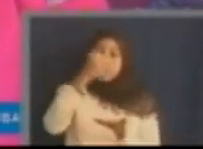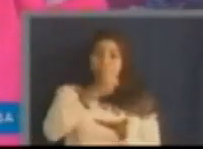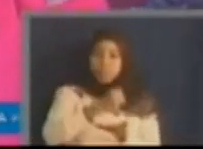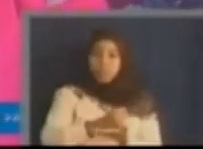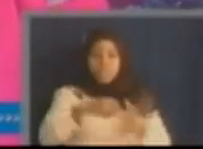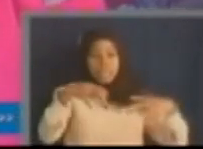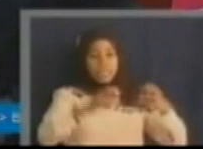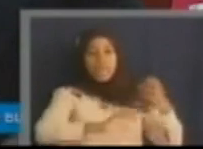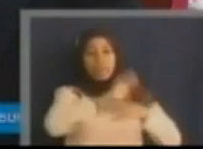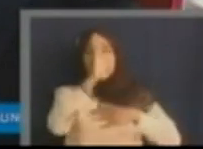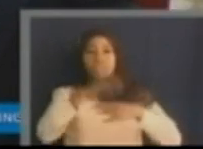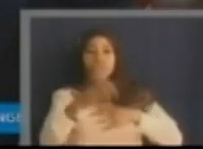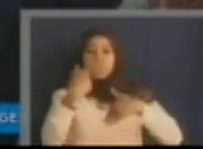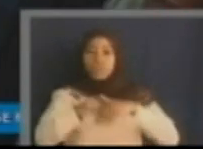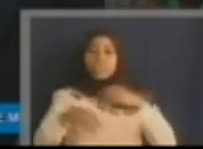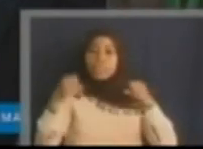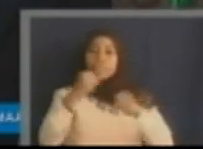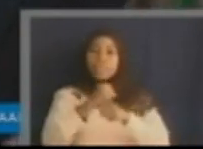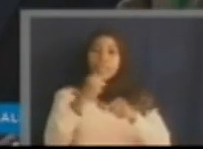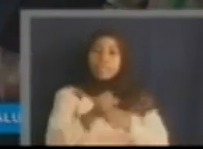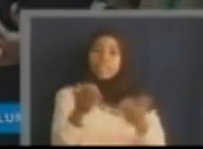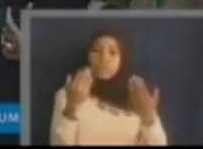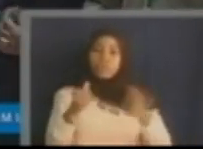kazi ili tuweze kumaliza. Naomba kutoa hoja.